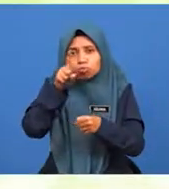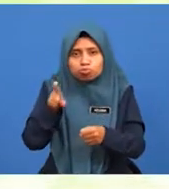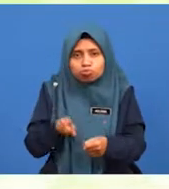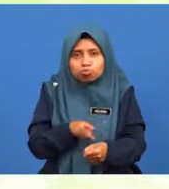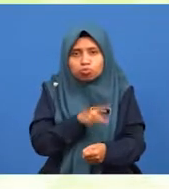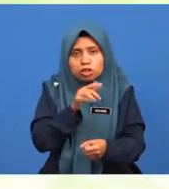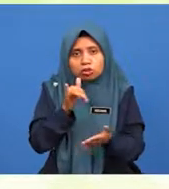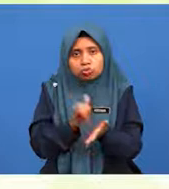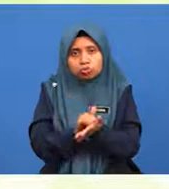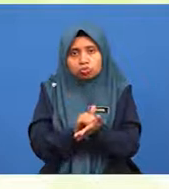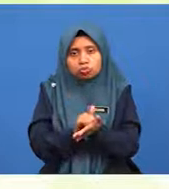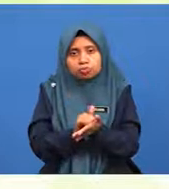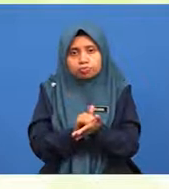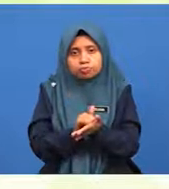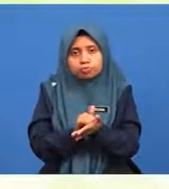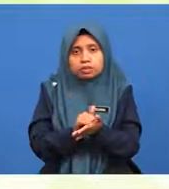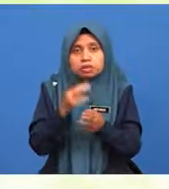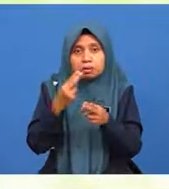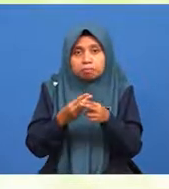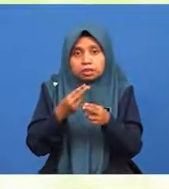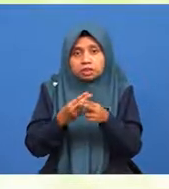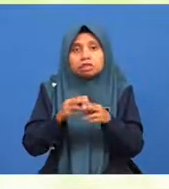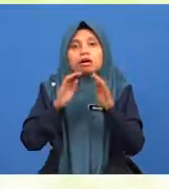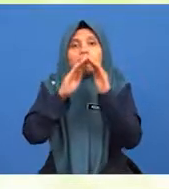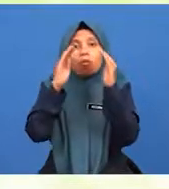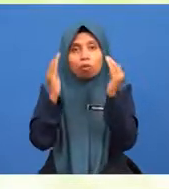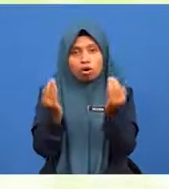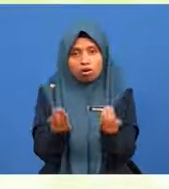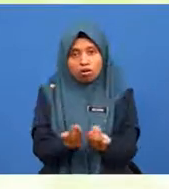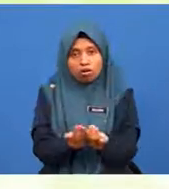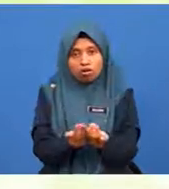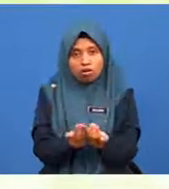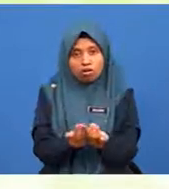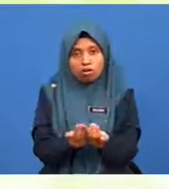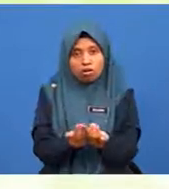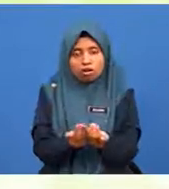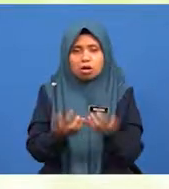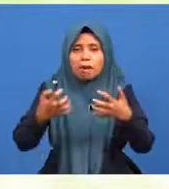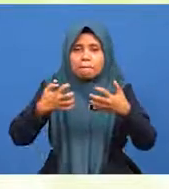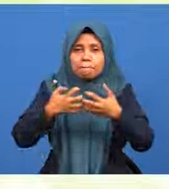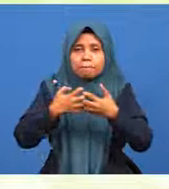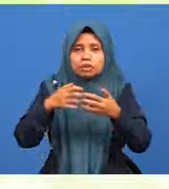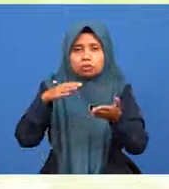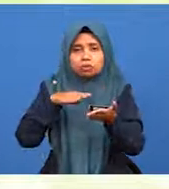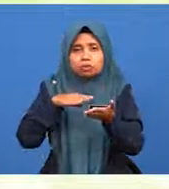Oh, benda yang bulat itu ialah bola. Apakah penjodoh bilangannya?